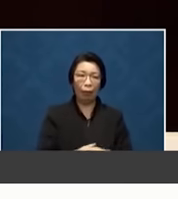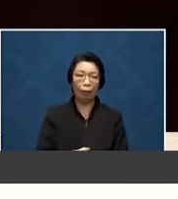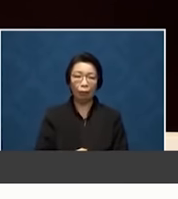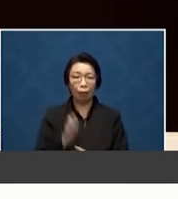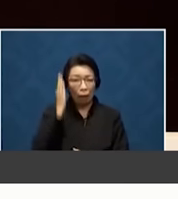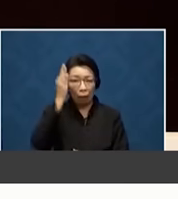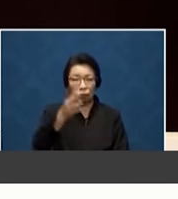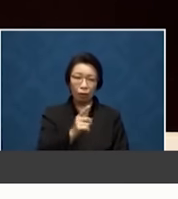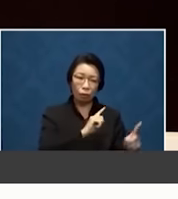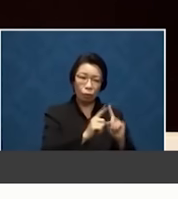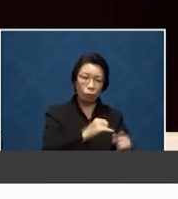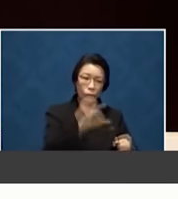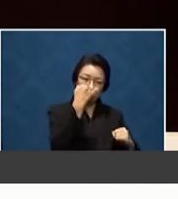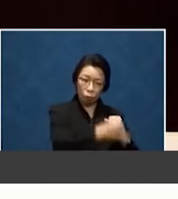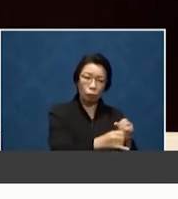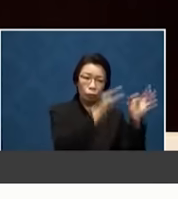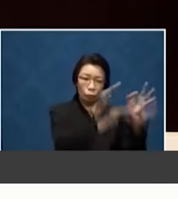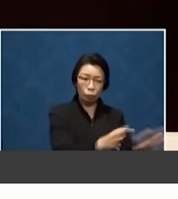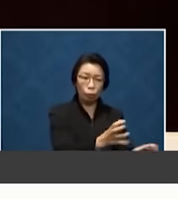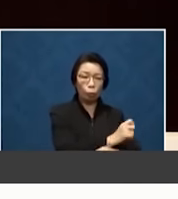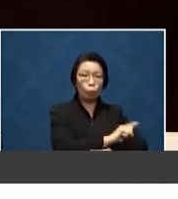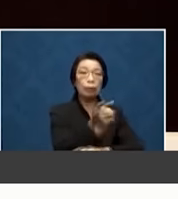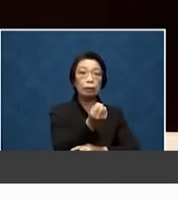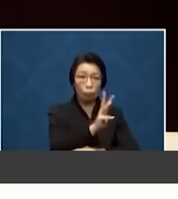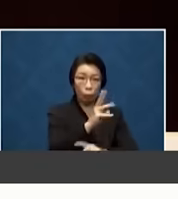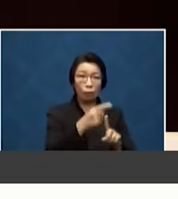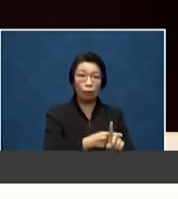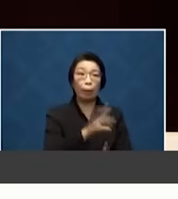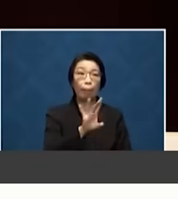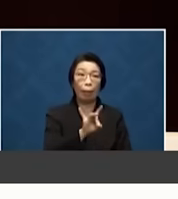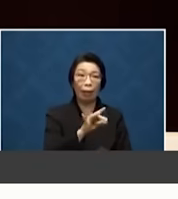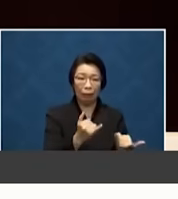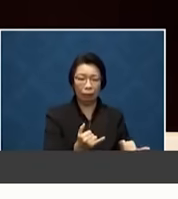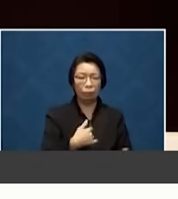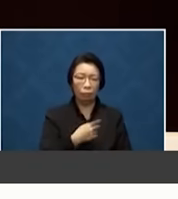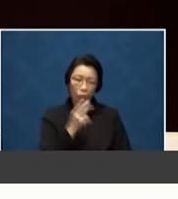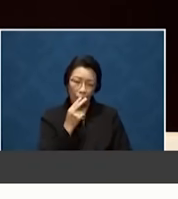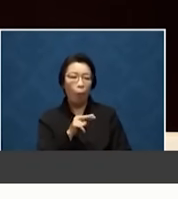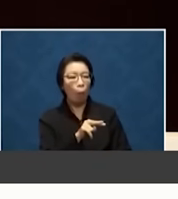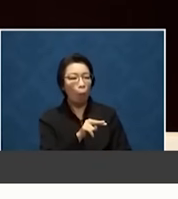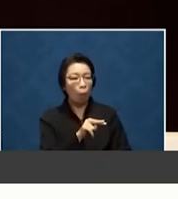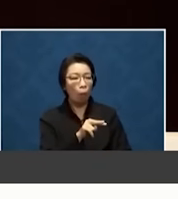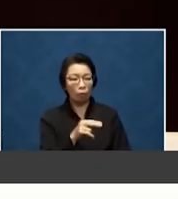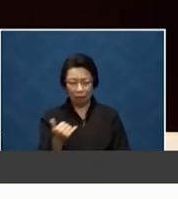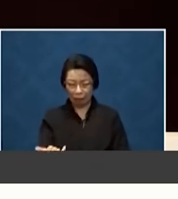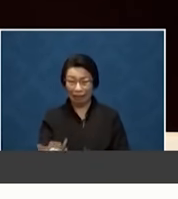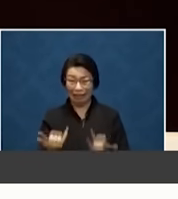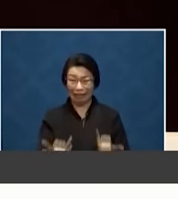ยเรื่องนี้ในวันที่16เพราะฉะนั้นผมจึงเห็นว่าเรื่องนี้ไม่ควรที่